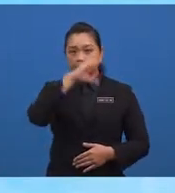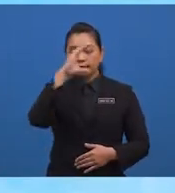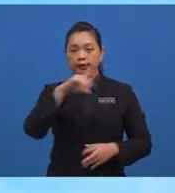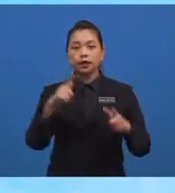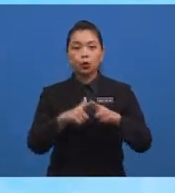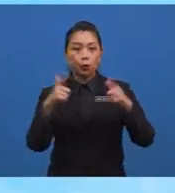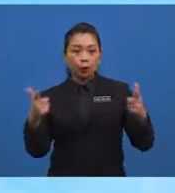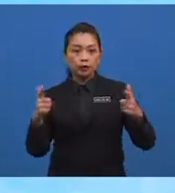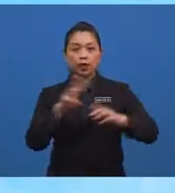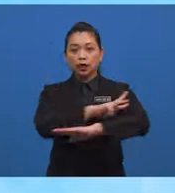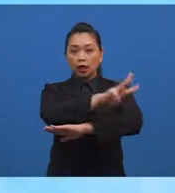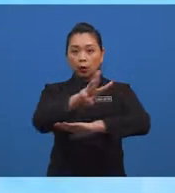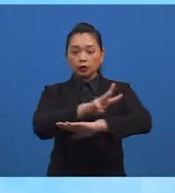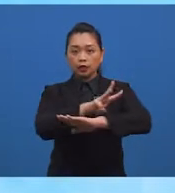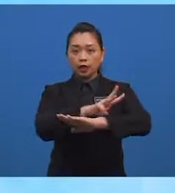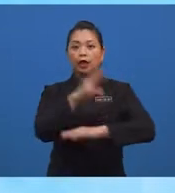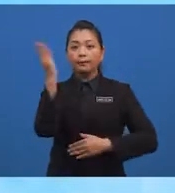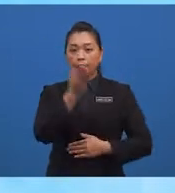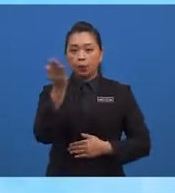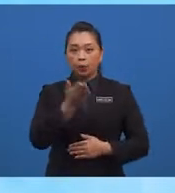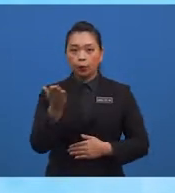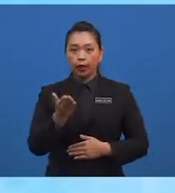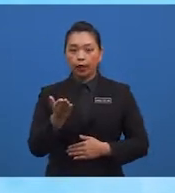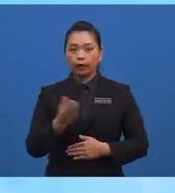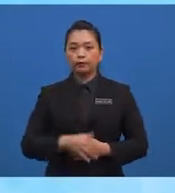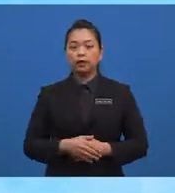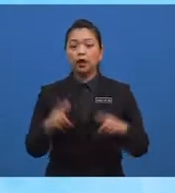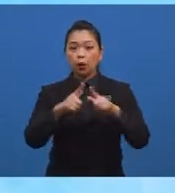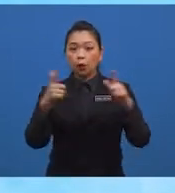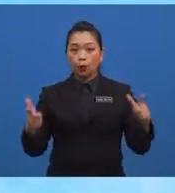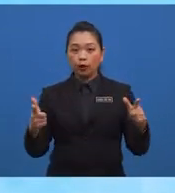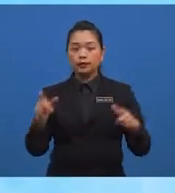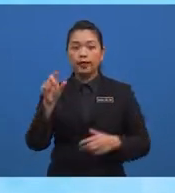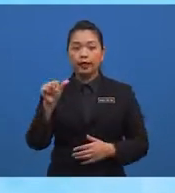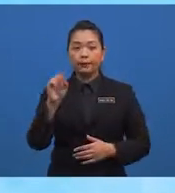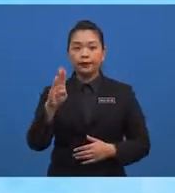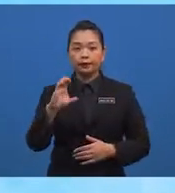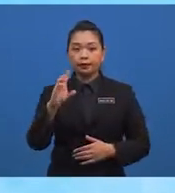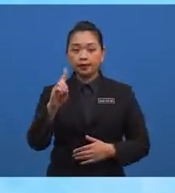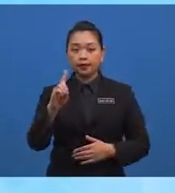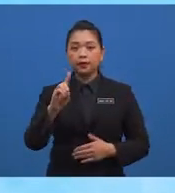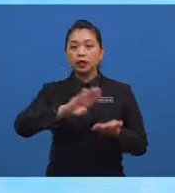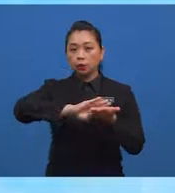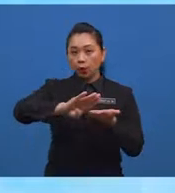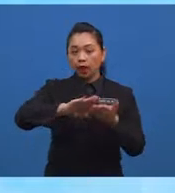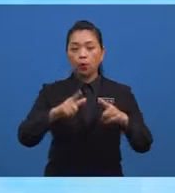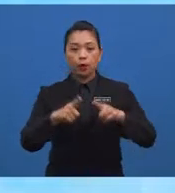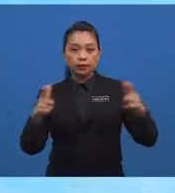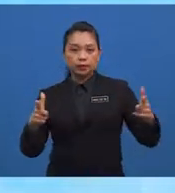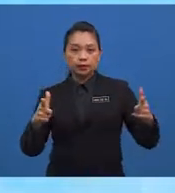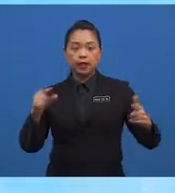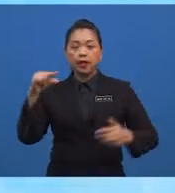luas kawasan beloret. Luas kawasan beloret ialah luas ABCD